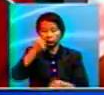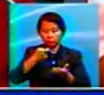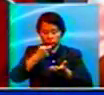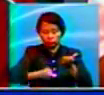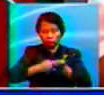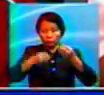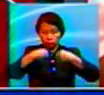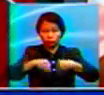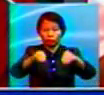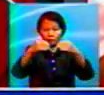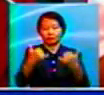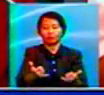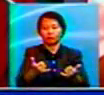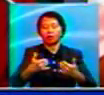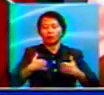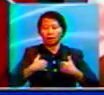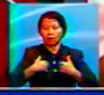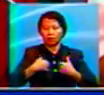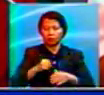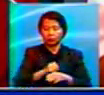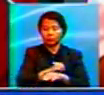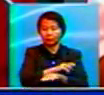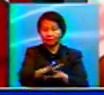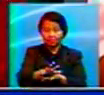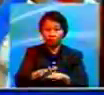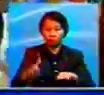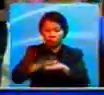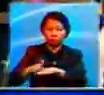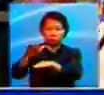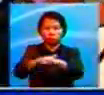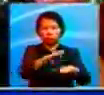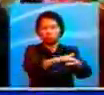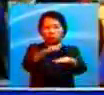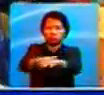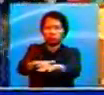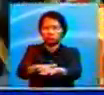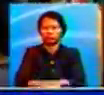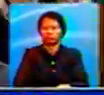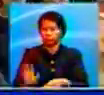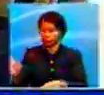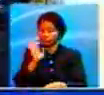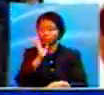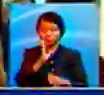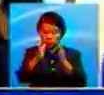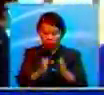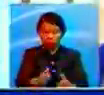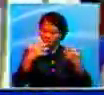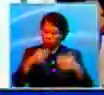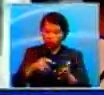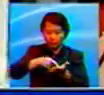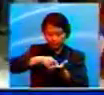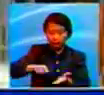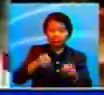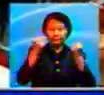cukai jualan sekarang ini ada kesan bertindih. Menurut beliau lagi, pengguna sebenarnya telah